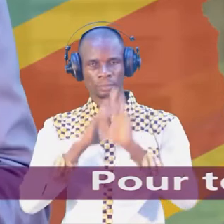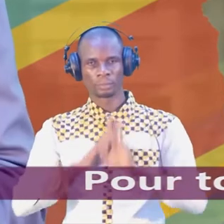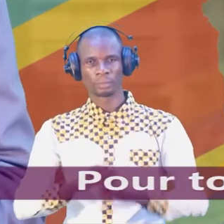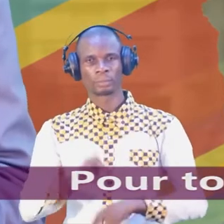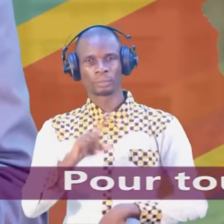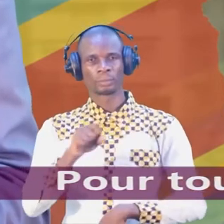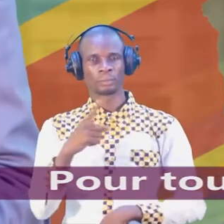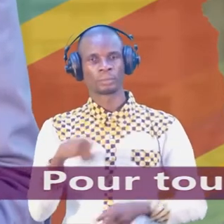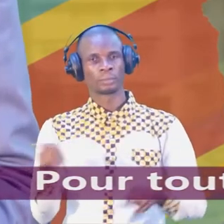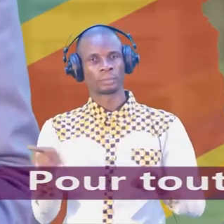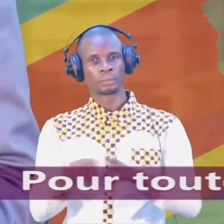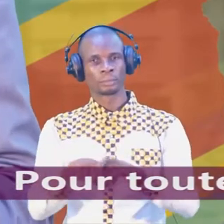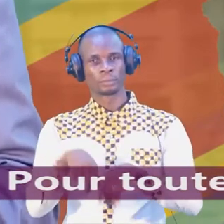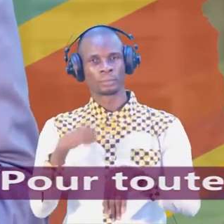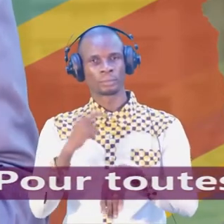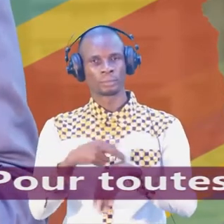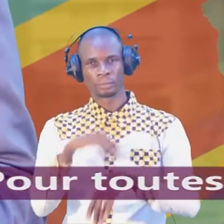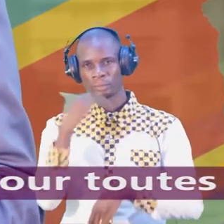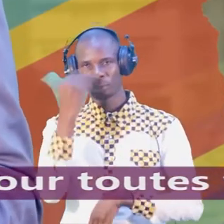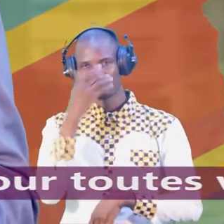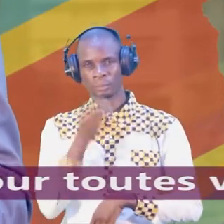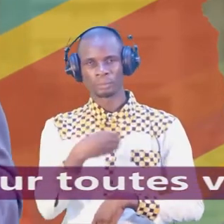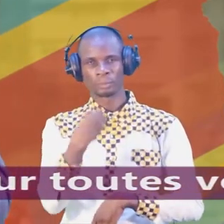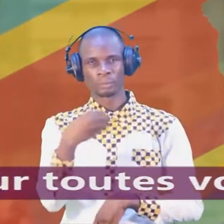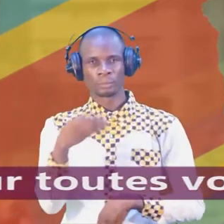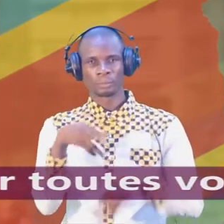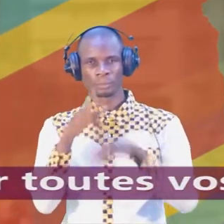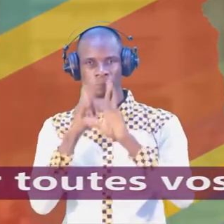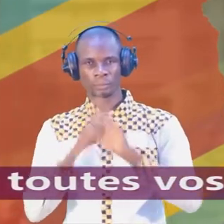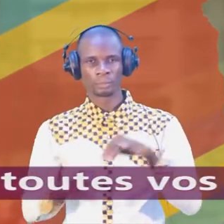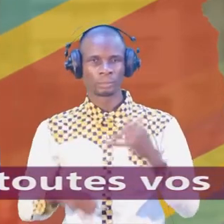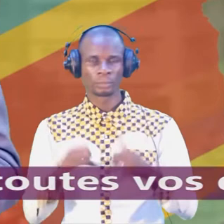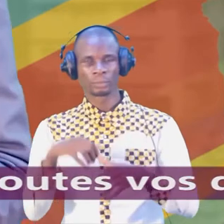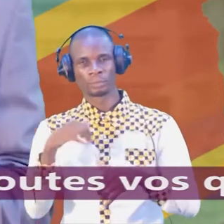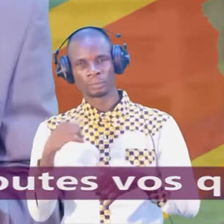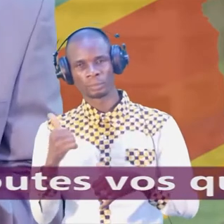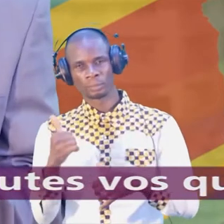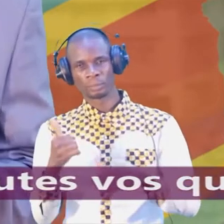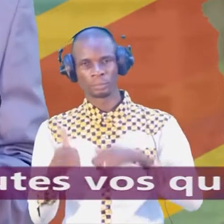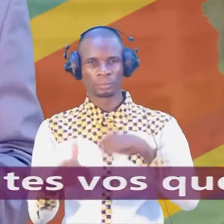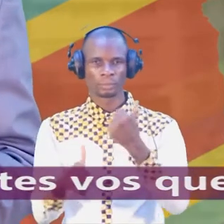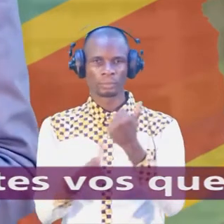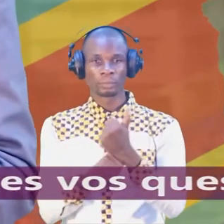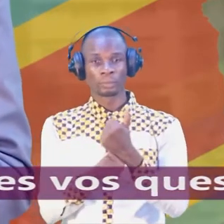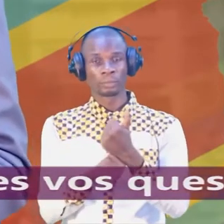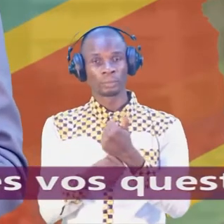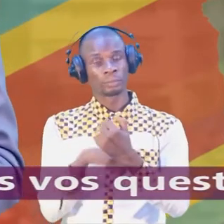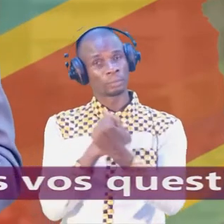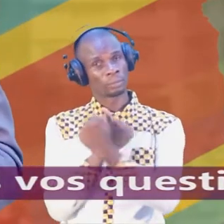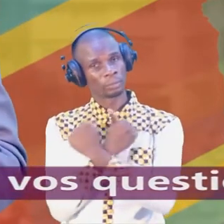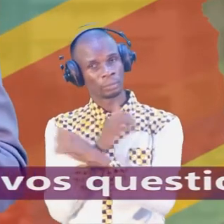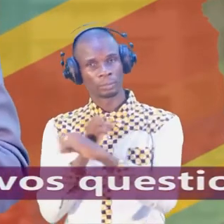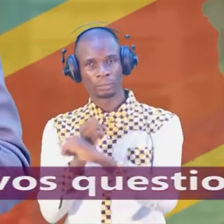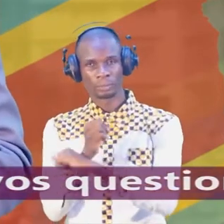maswali mawili tu leo, ili tuweze kupendekeza majibu. Qui souhaiterait recevoir